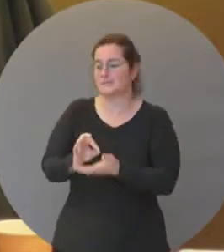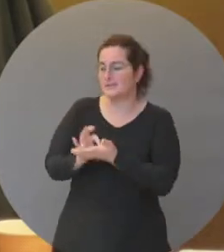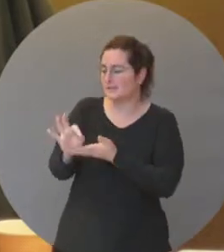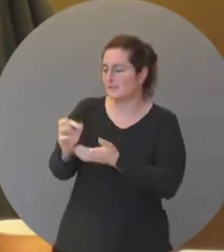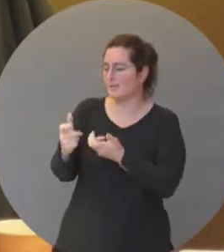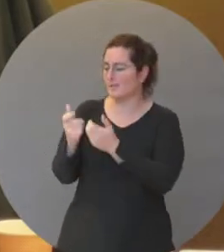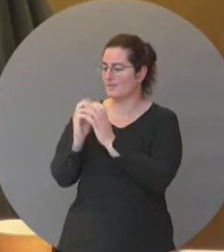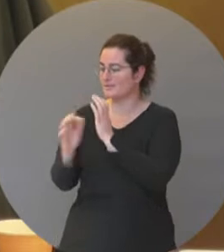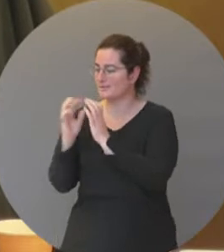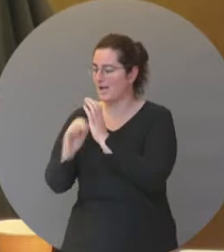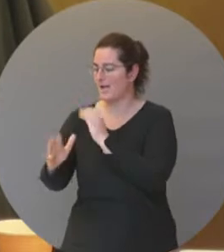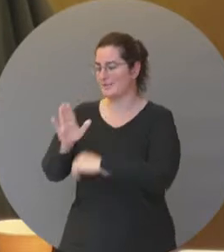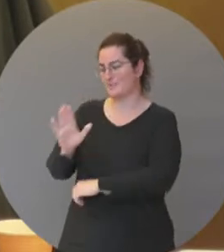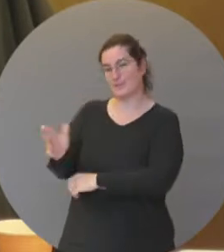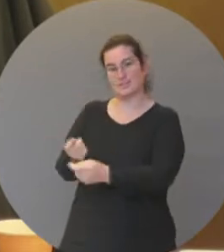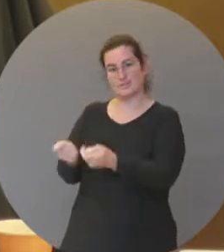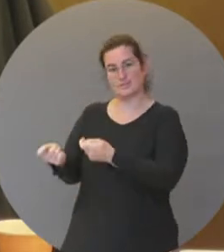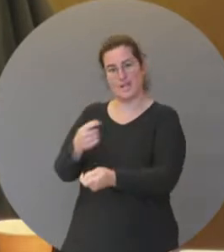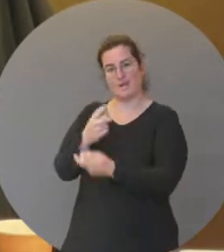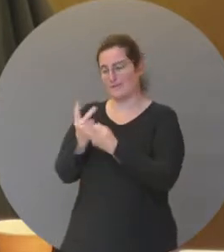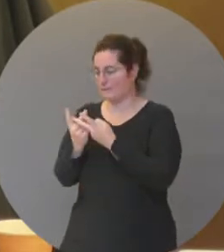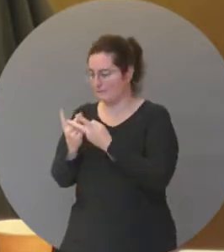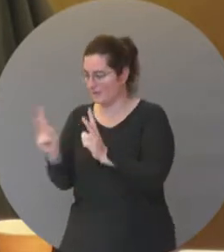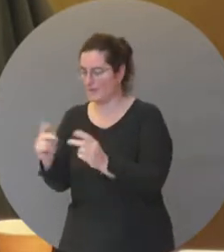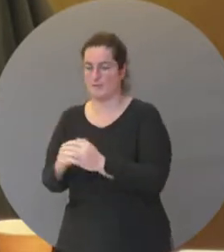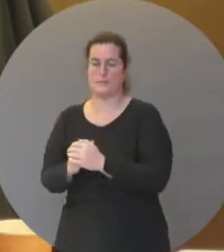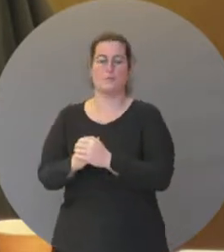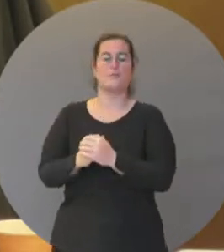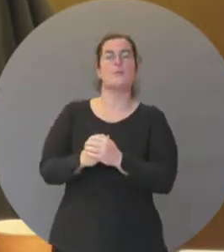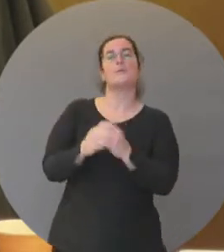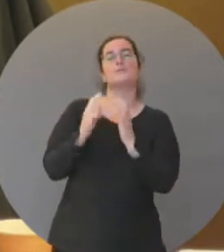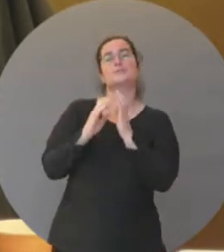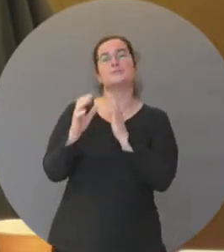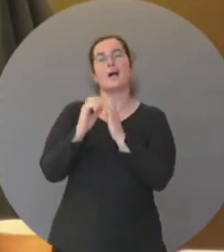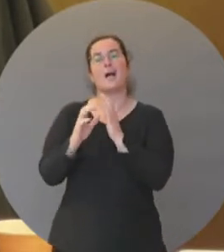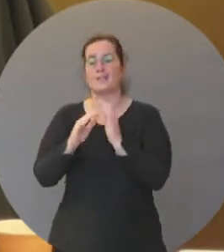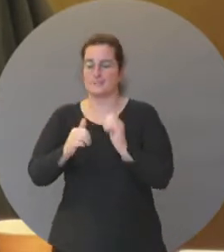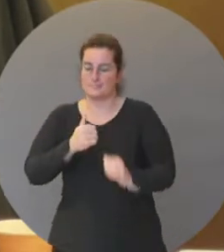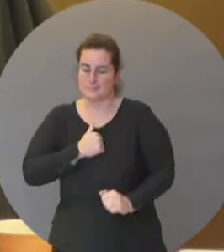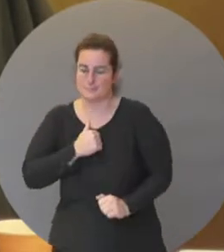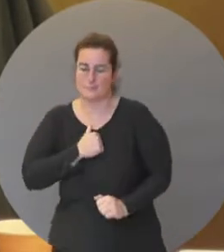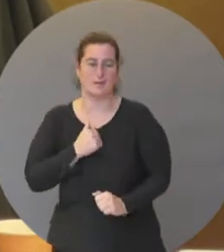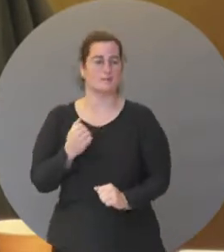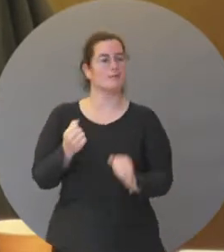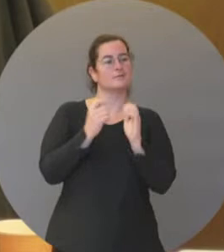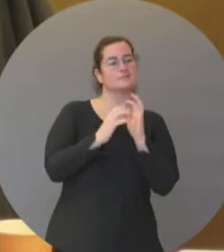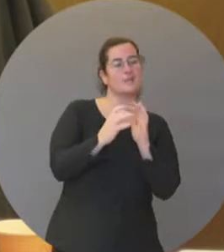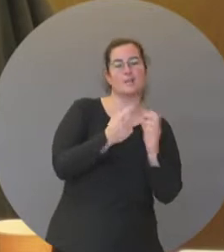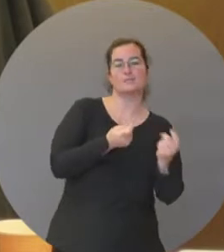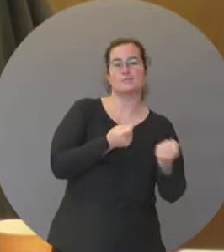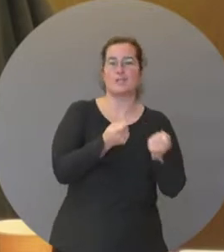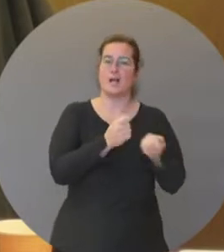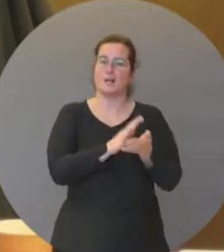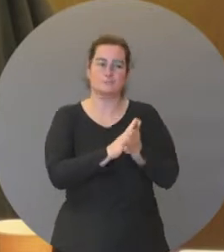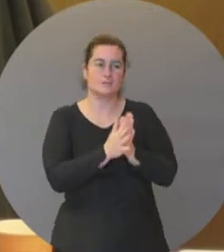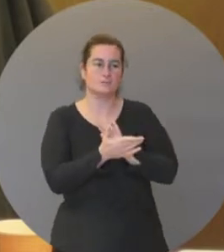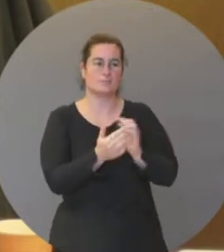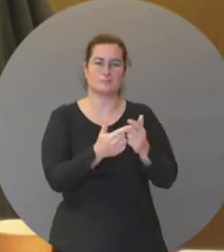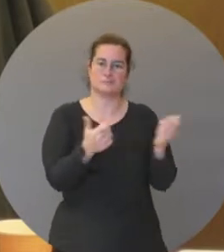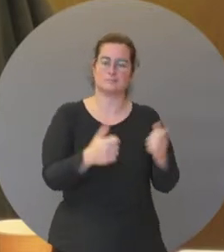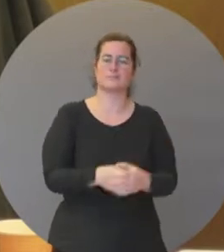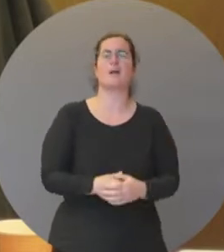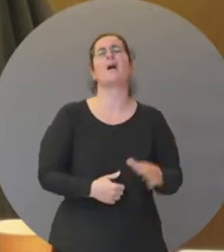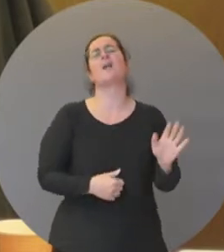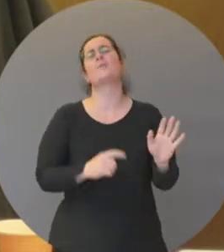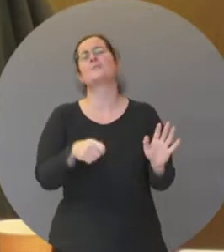il y a des crèches associatives il y a des crèches privées alors moi autour de l'accompagnement humain toutes les structures capitalistes qui viennent